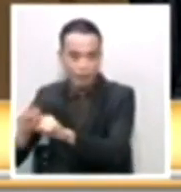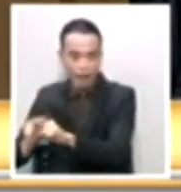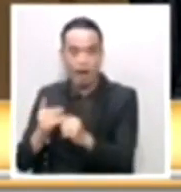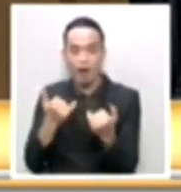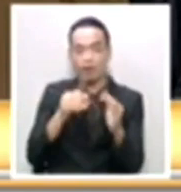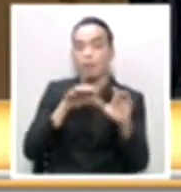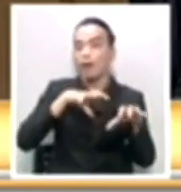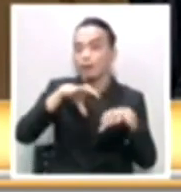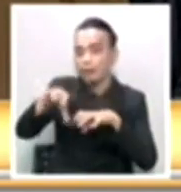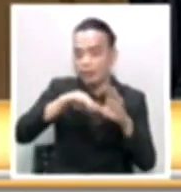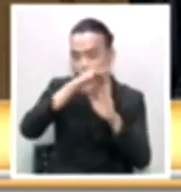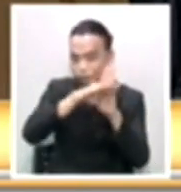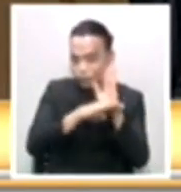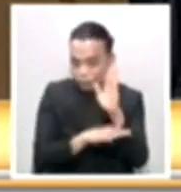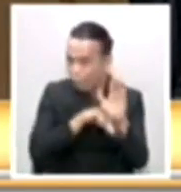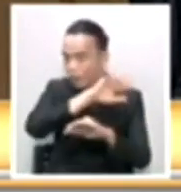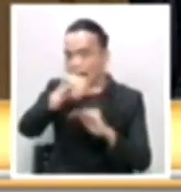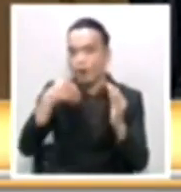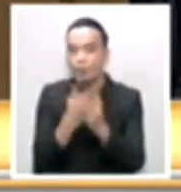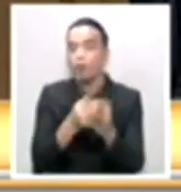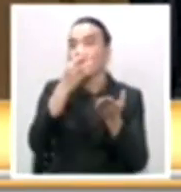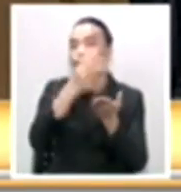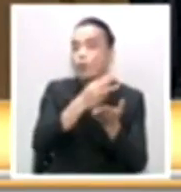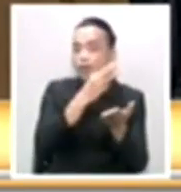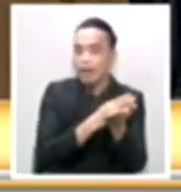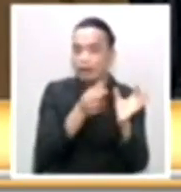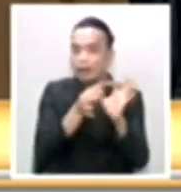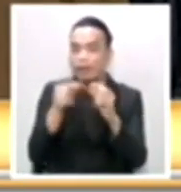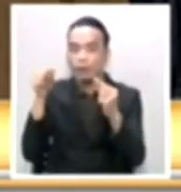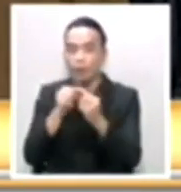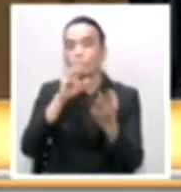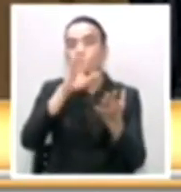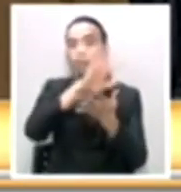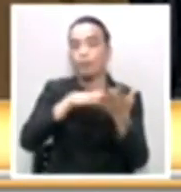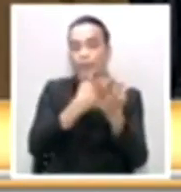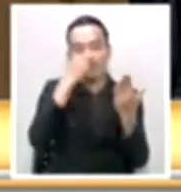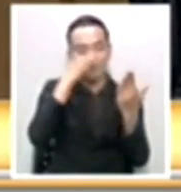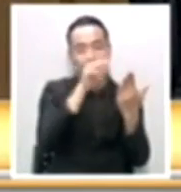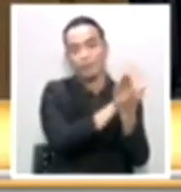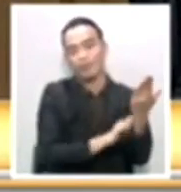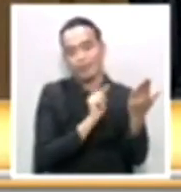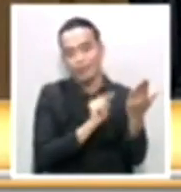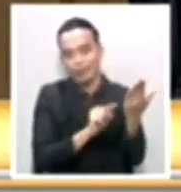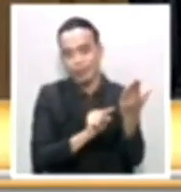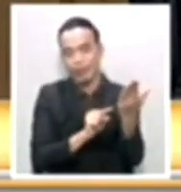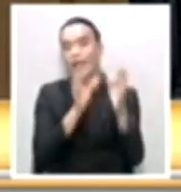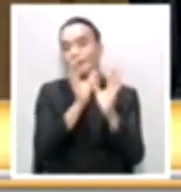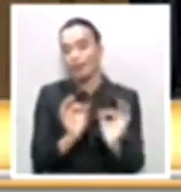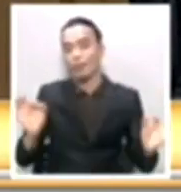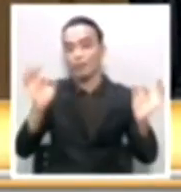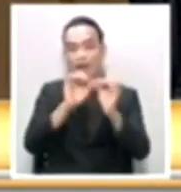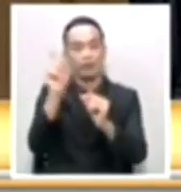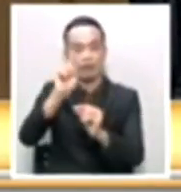เนินการทั้งสิ้นนะครับโดยใช้หลักวิชาการผังเมืองหน้าที่สำคัญอย่างยิ่งก็คือการมีส่วนร่วมของพี่น้องประชา